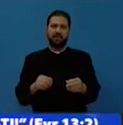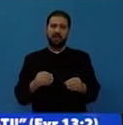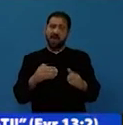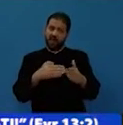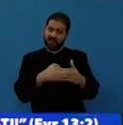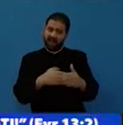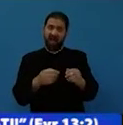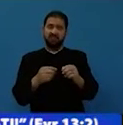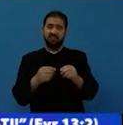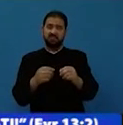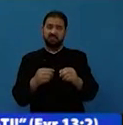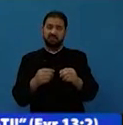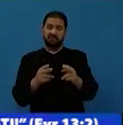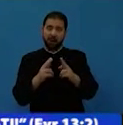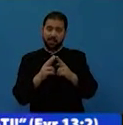în contact cu ei,